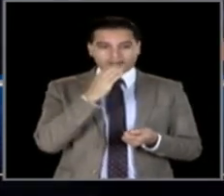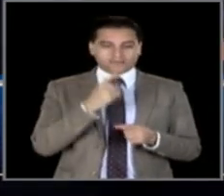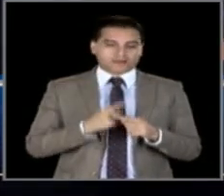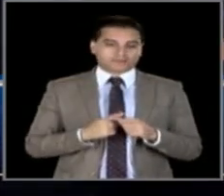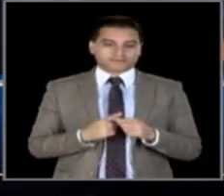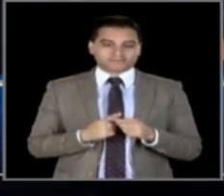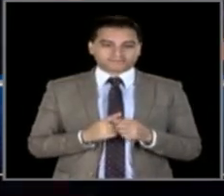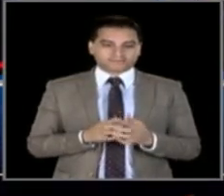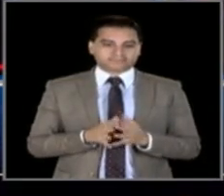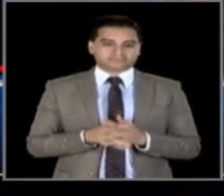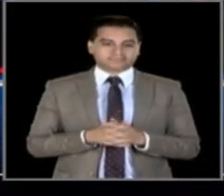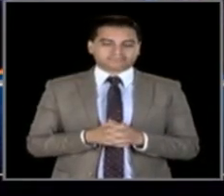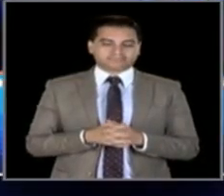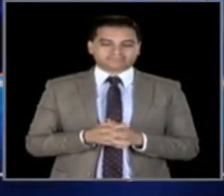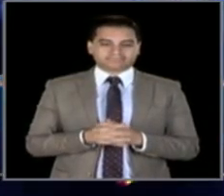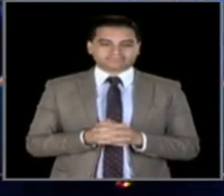إجابة خاطئة.